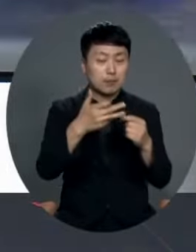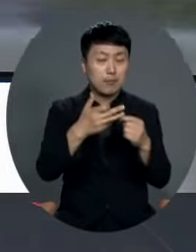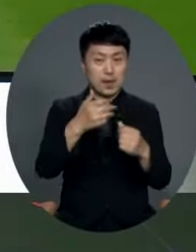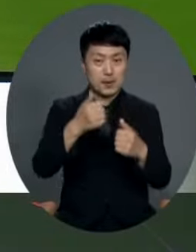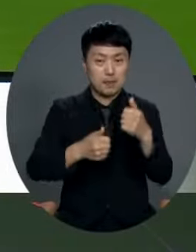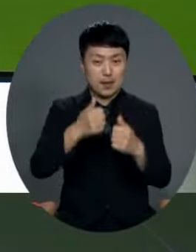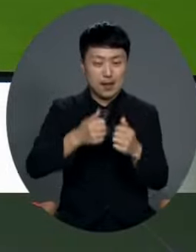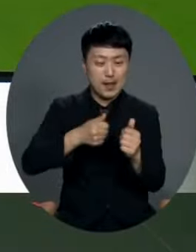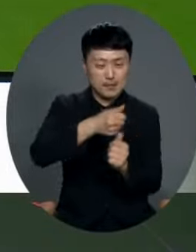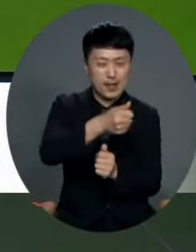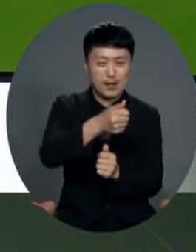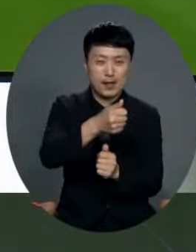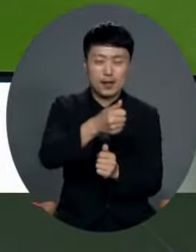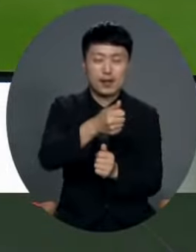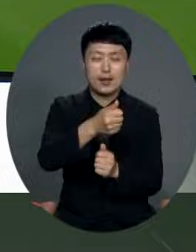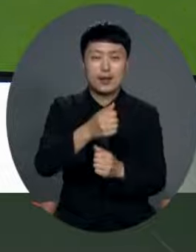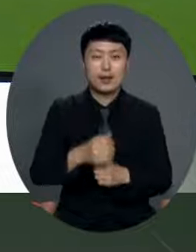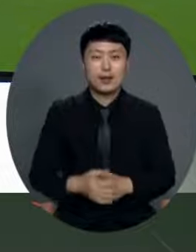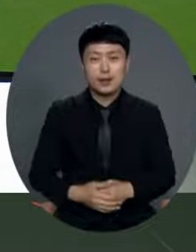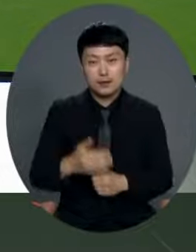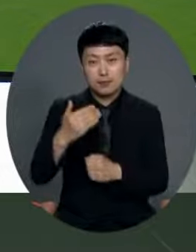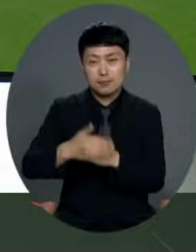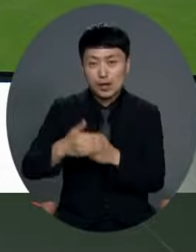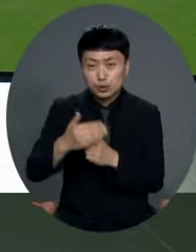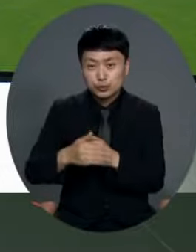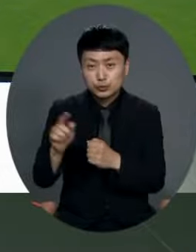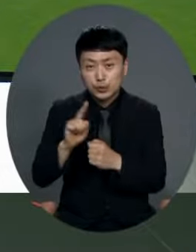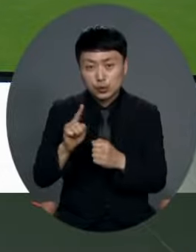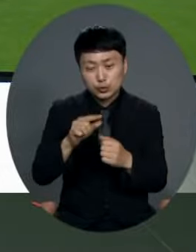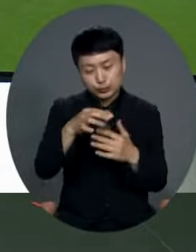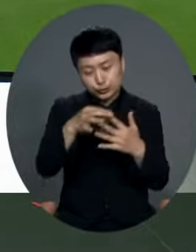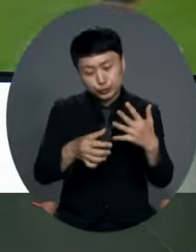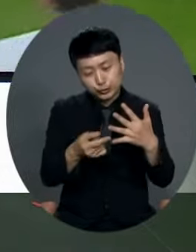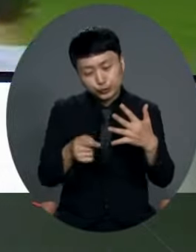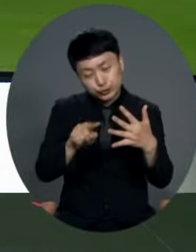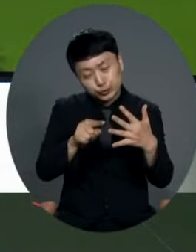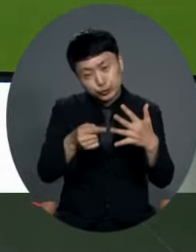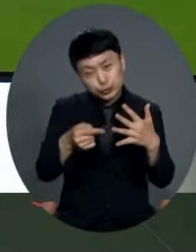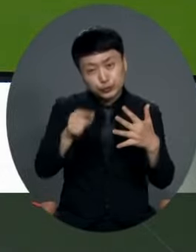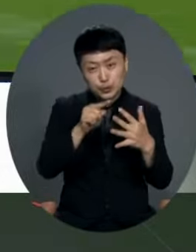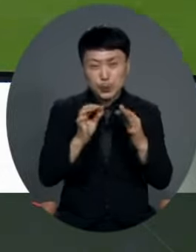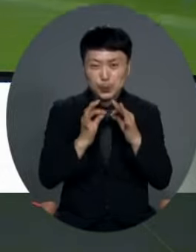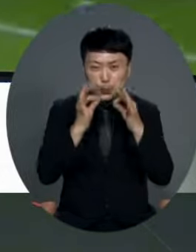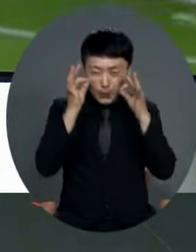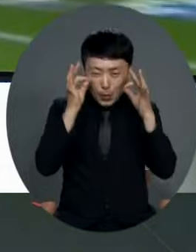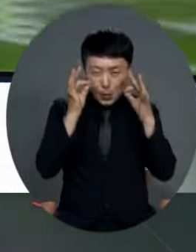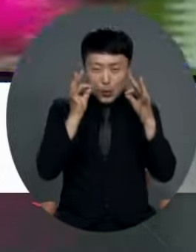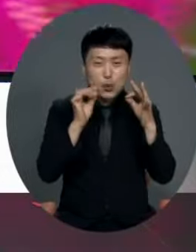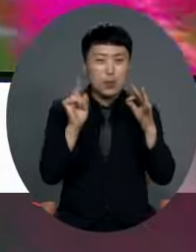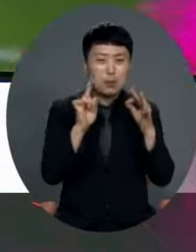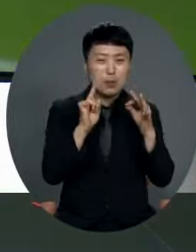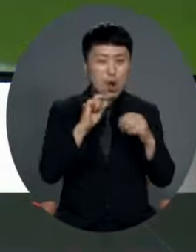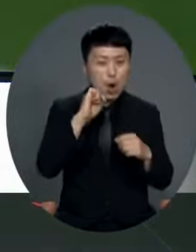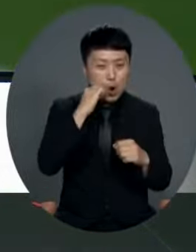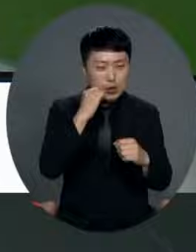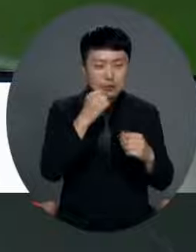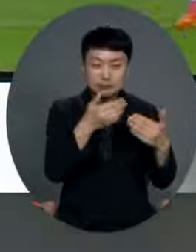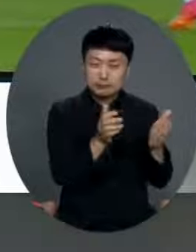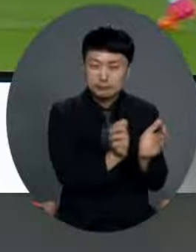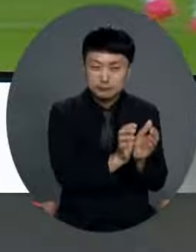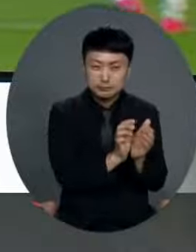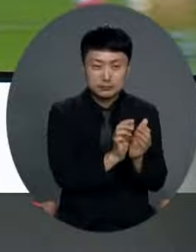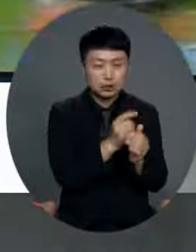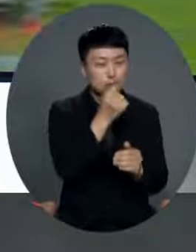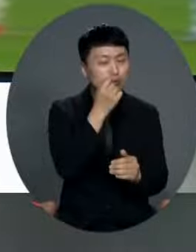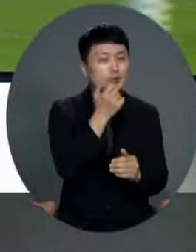거둔 대승 덕분인데요. 대구는 이참에 중위권 도약을 노리고 있지만 가장 어려운 상대인 선두 울산과의 맞대결을